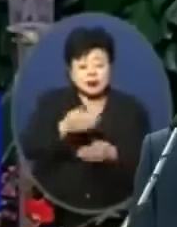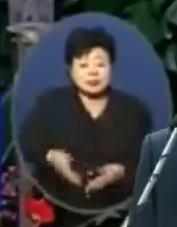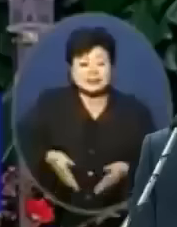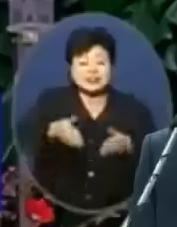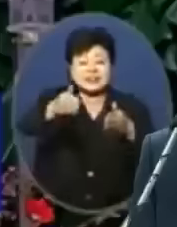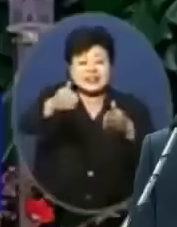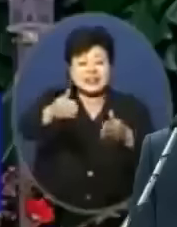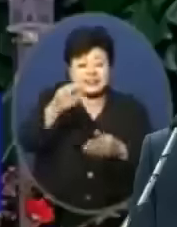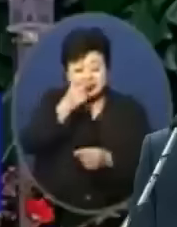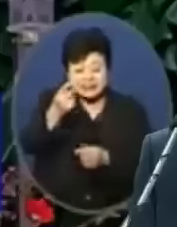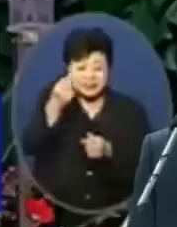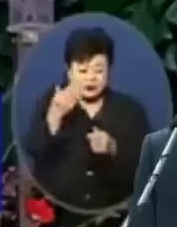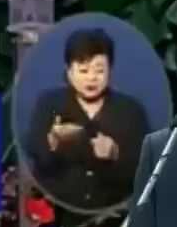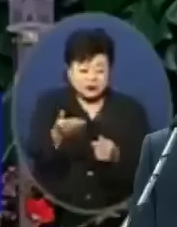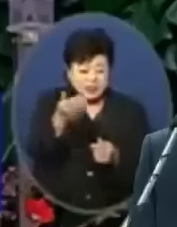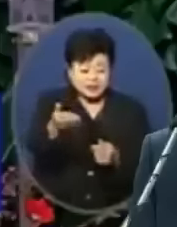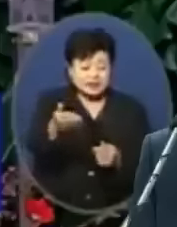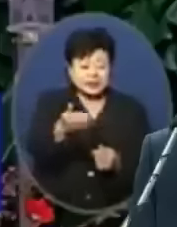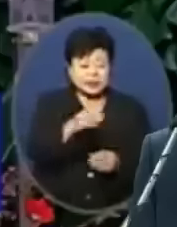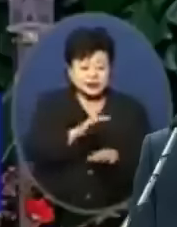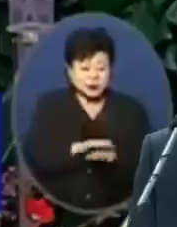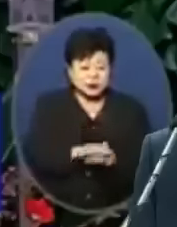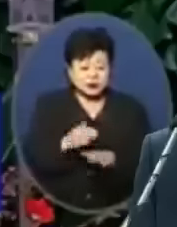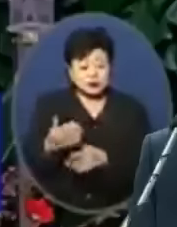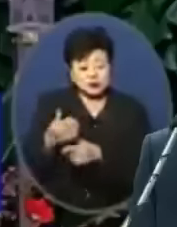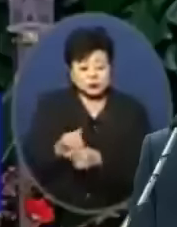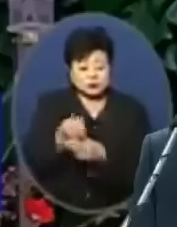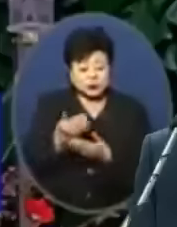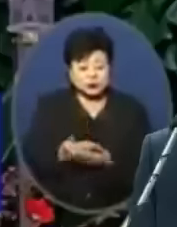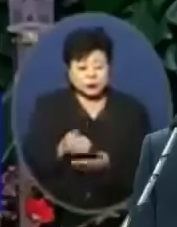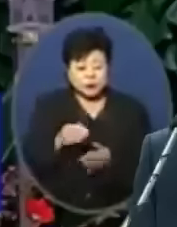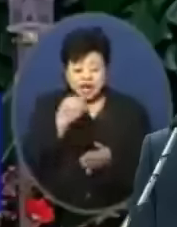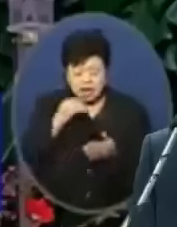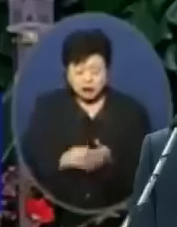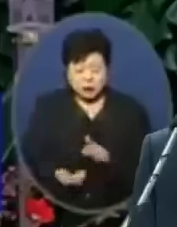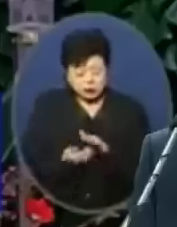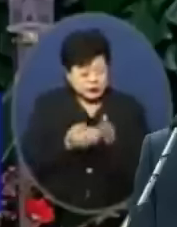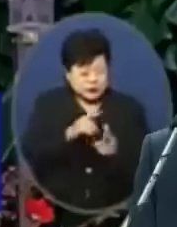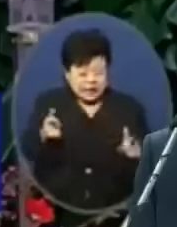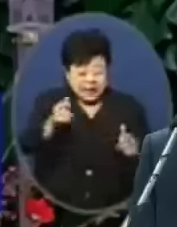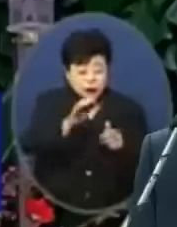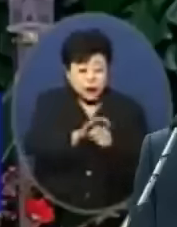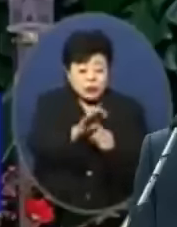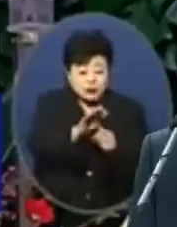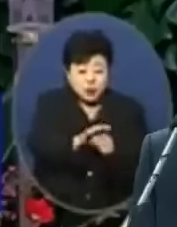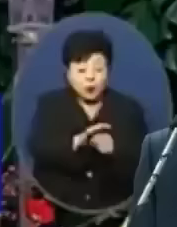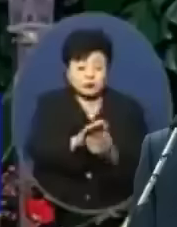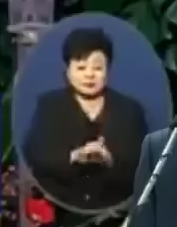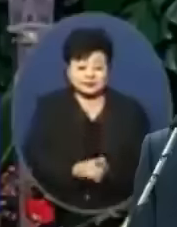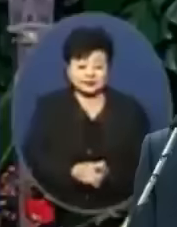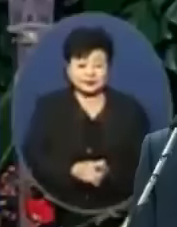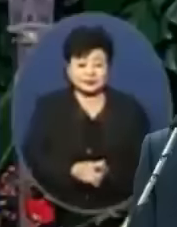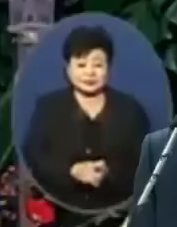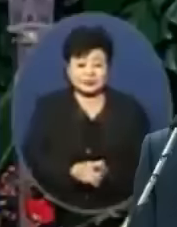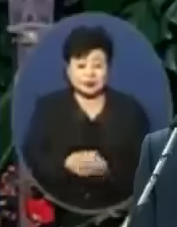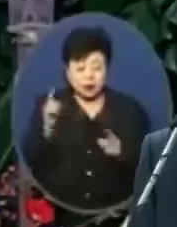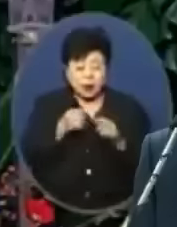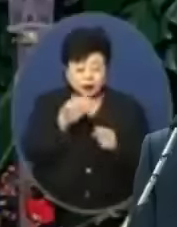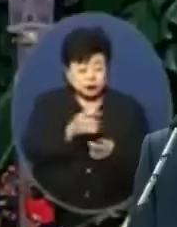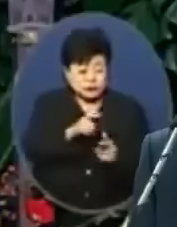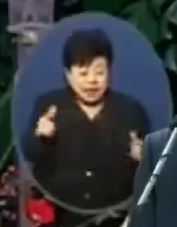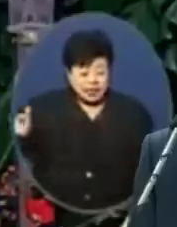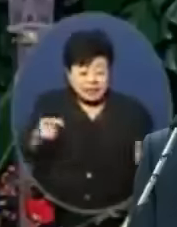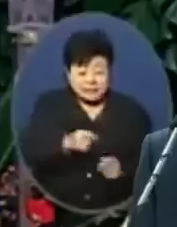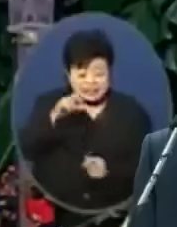모든 길에서 너를 지키십니다. 그들이 그의 손으로 너를 붙들어 발이 돌에 부딪히지 않게 하시리로다. 화가 내게 미치지